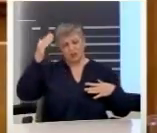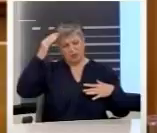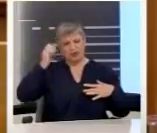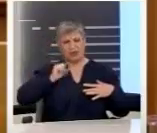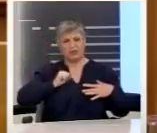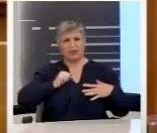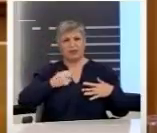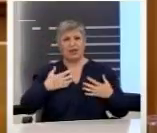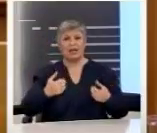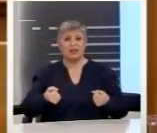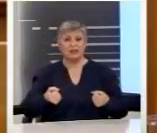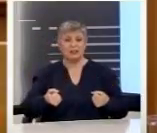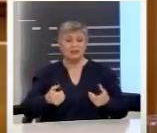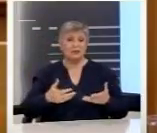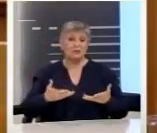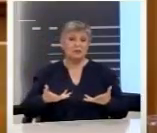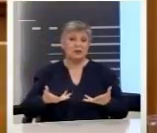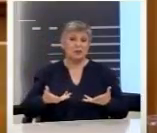βλάκα